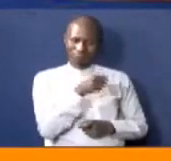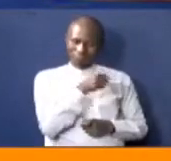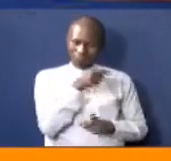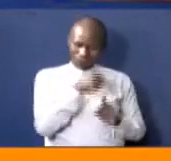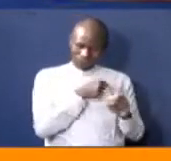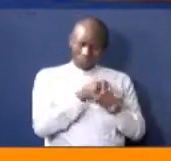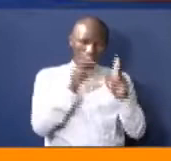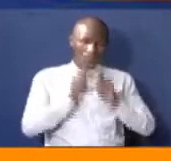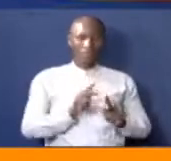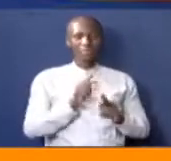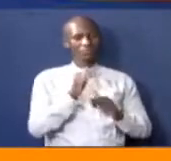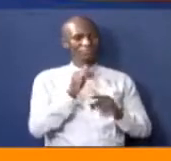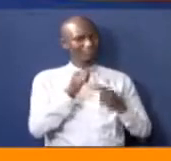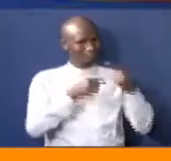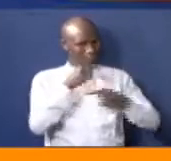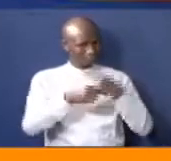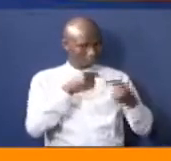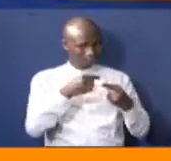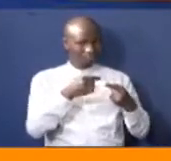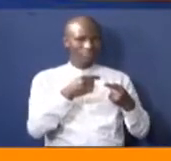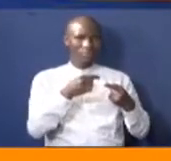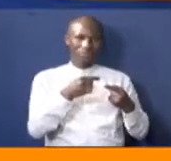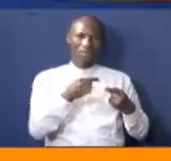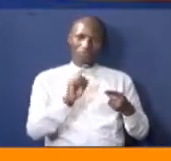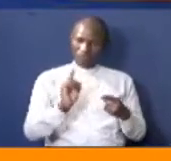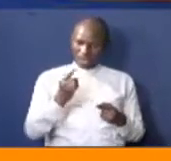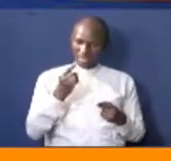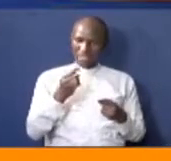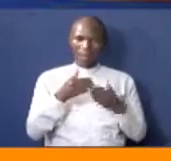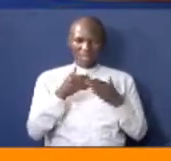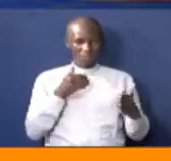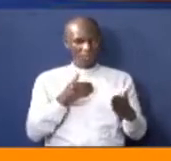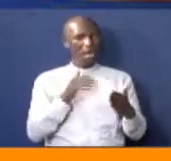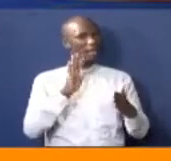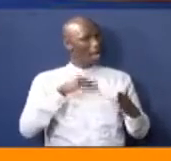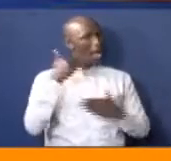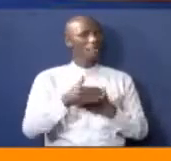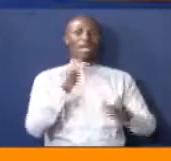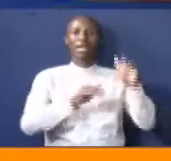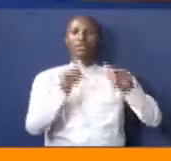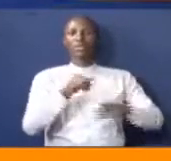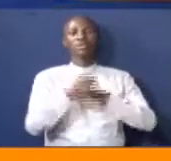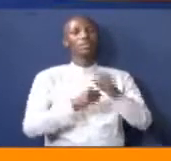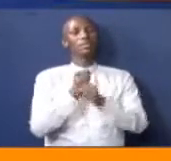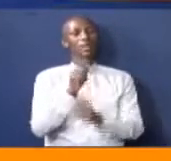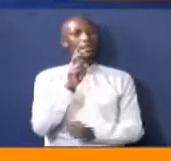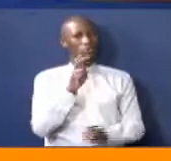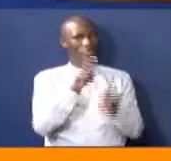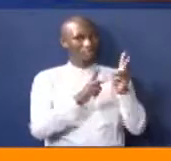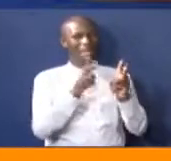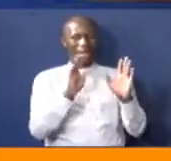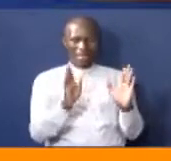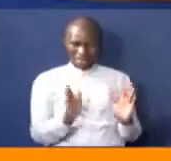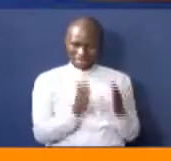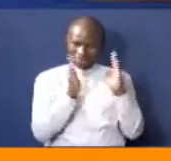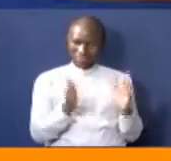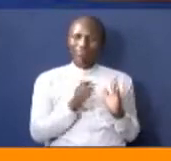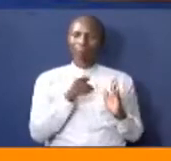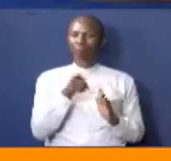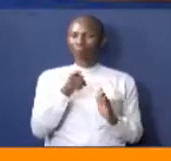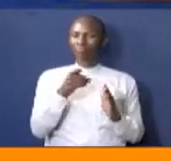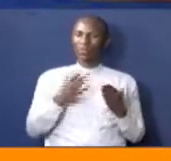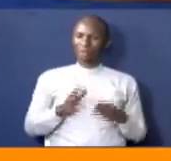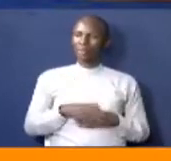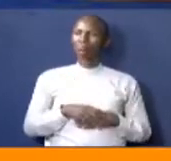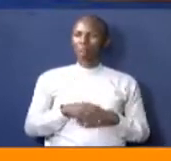wavikia kwithi wa wilu lumelu mbe na itina osa kwa ni mwenene wa mwaka uwa ngilile na miongwele na ile uni kwa na udhude mwanyana wavikia kwithi wa mina